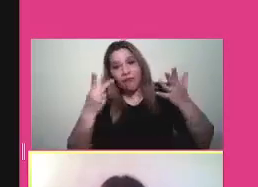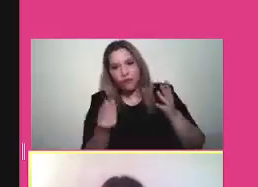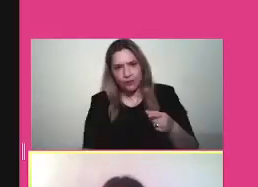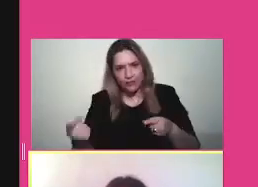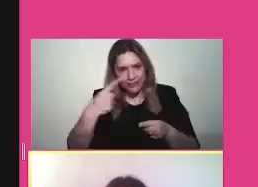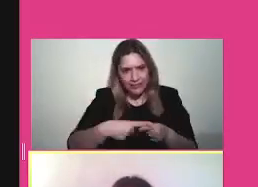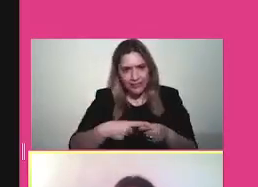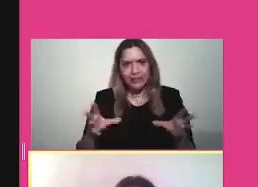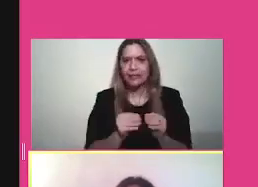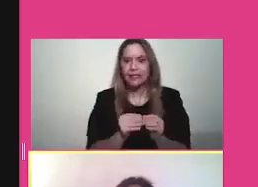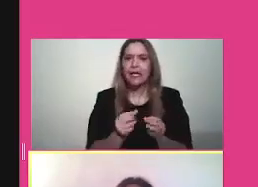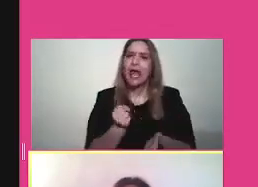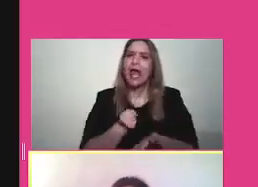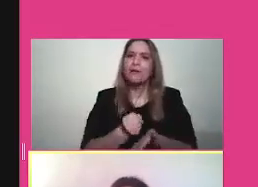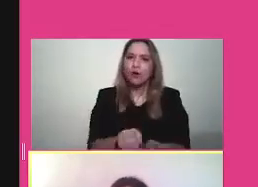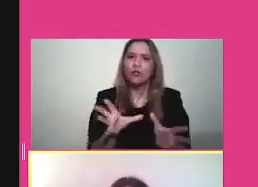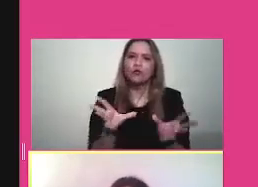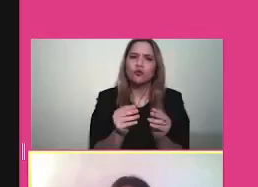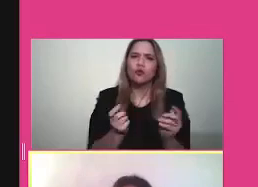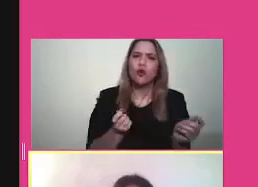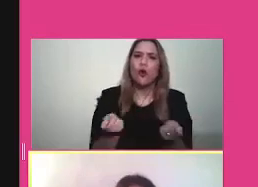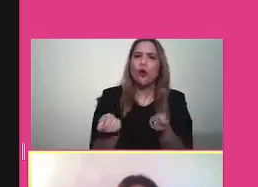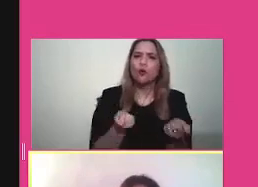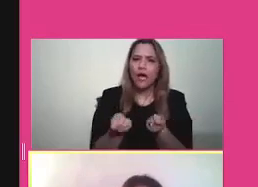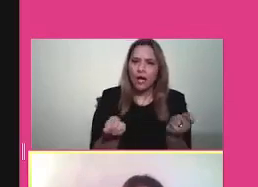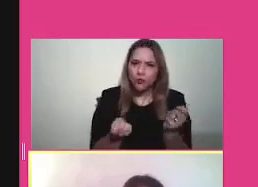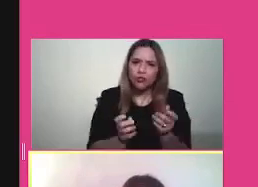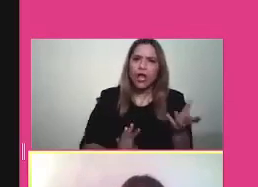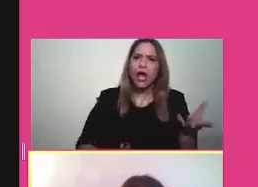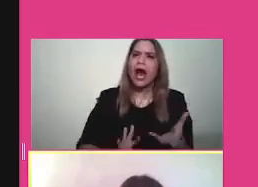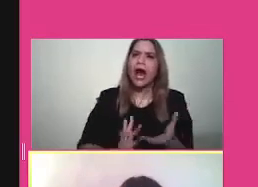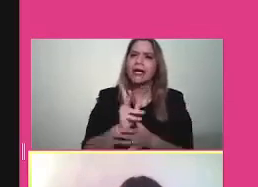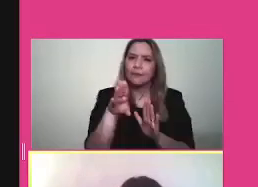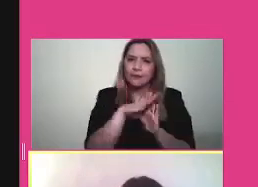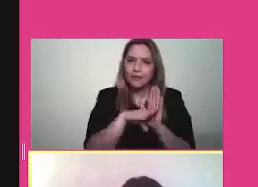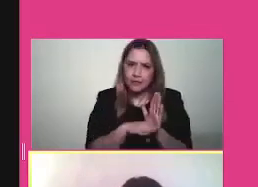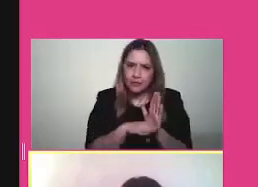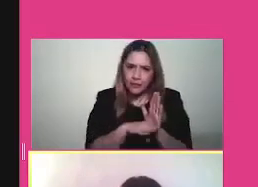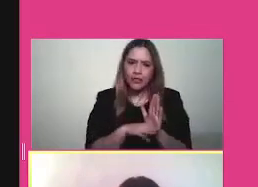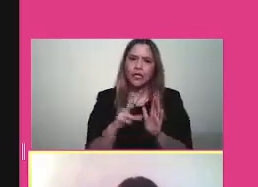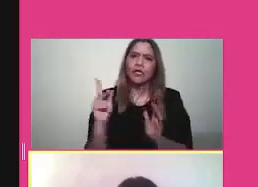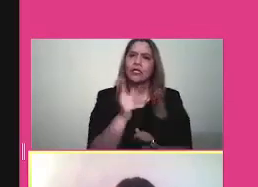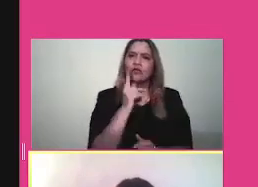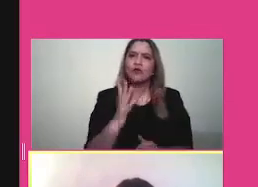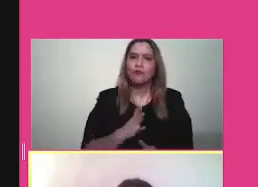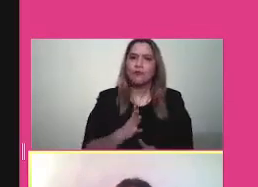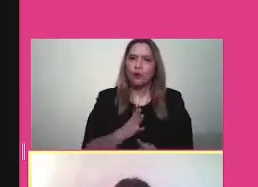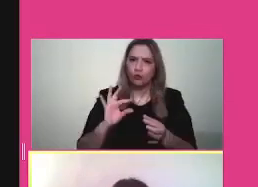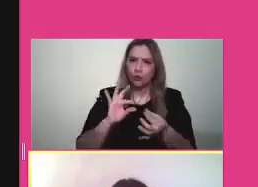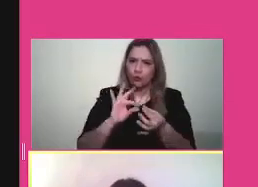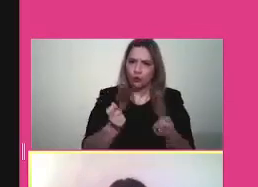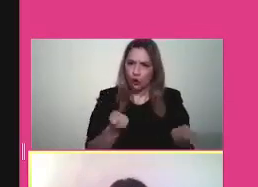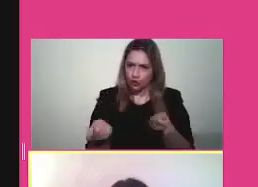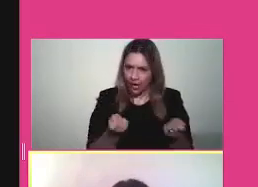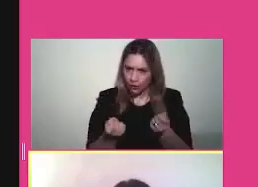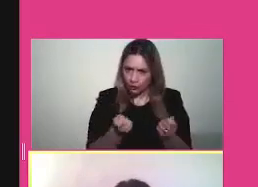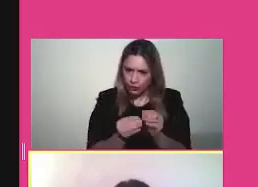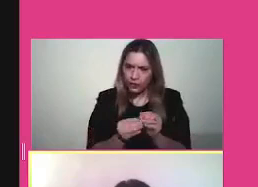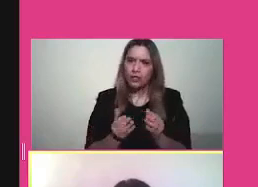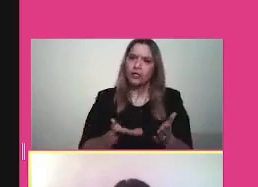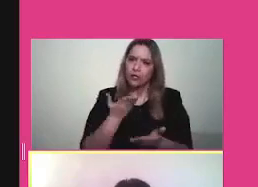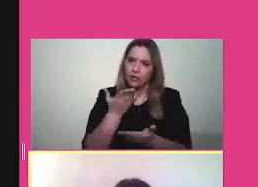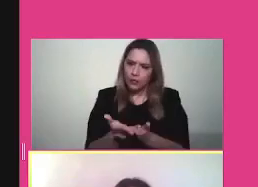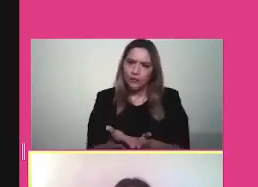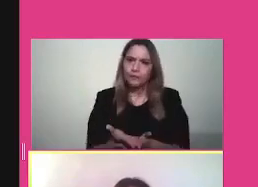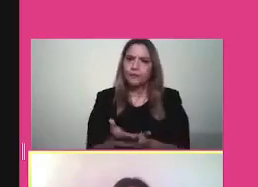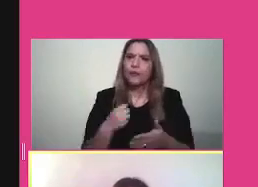«Οργανωσιακές επιχορηγήσεις για τη στρατηγική ανάπτυξη των οργανώσεων της κοινωνίας των πολιτών», με προθεσμία